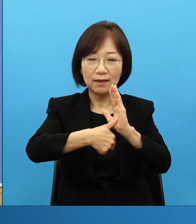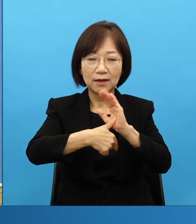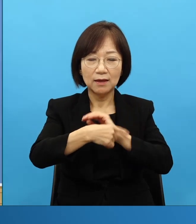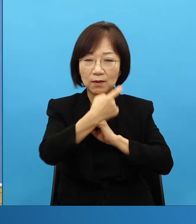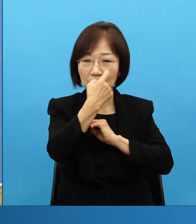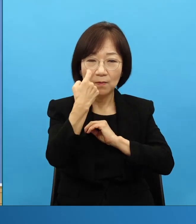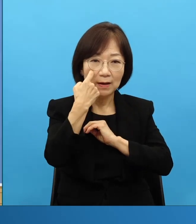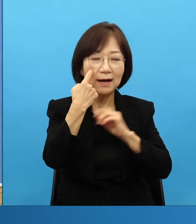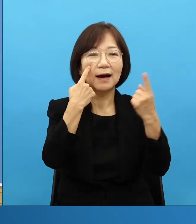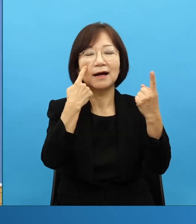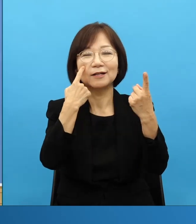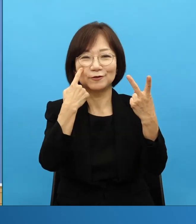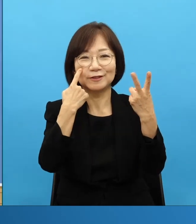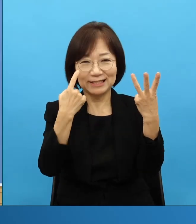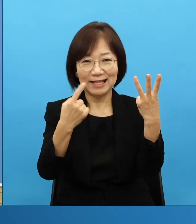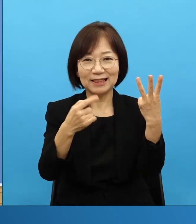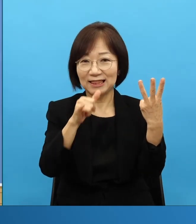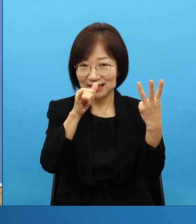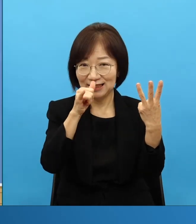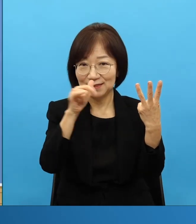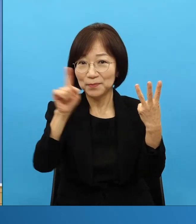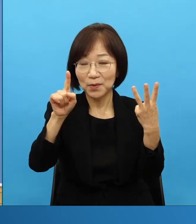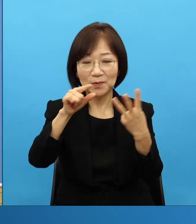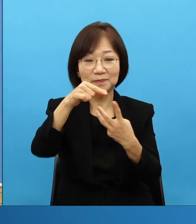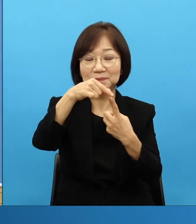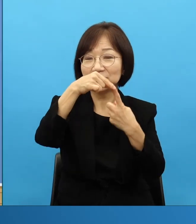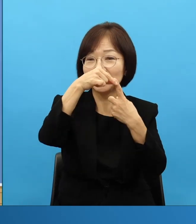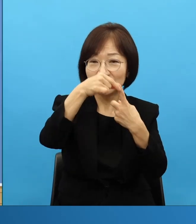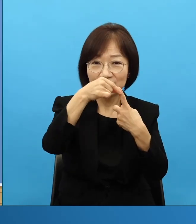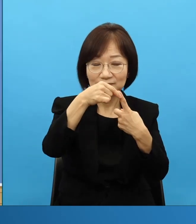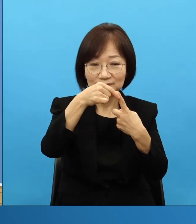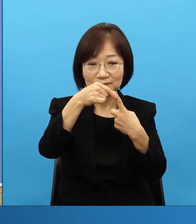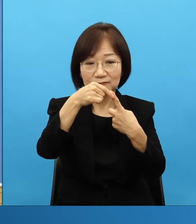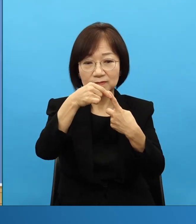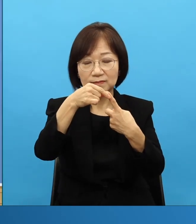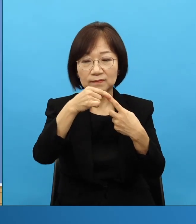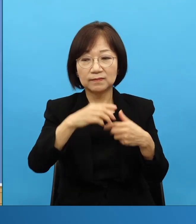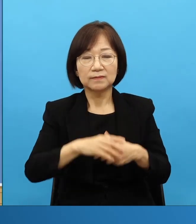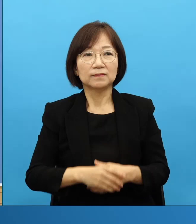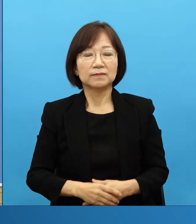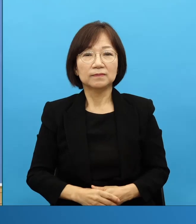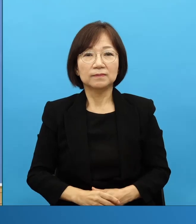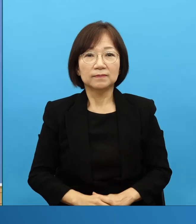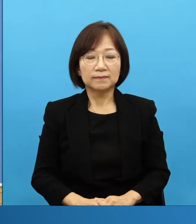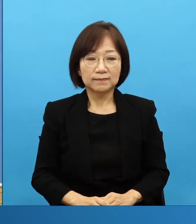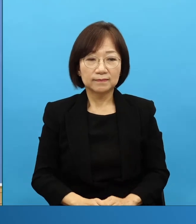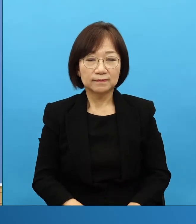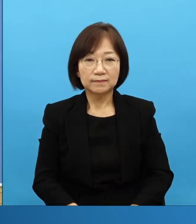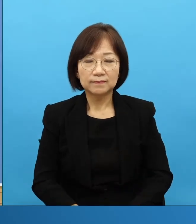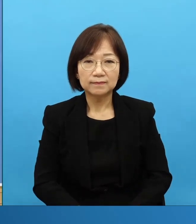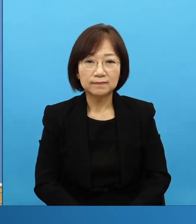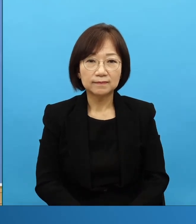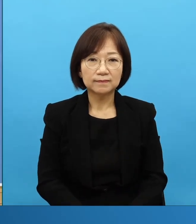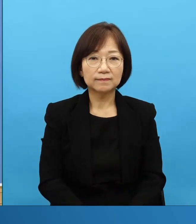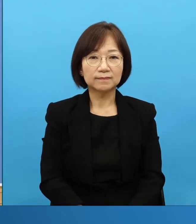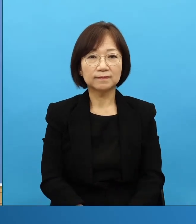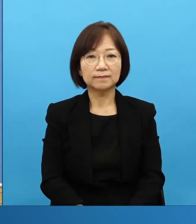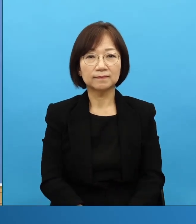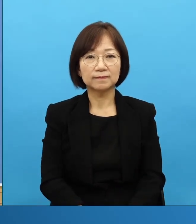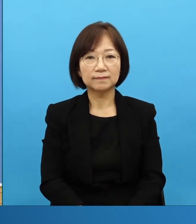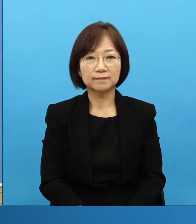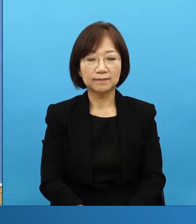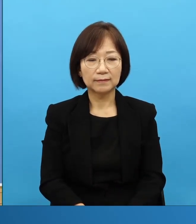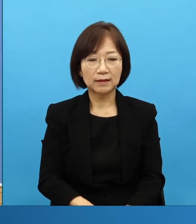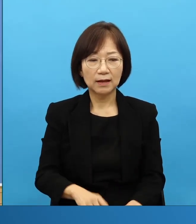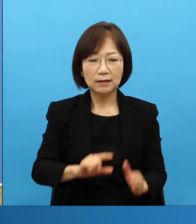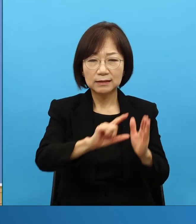3 things. 첫 번째입니다. The first, 지금까지 있었던 시공간 초월의 응답의